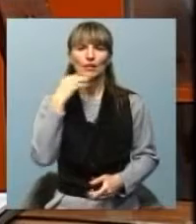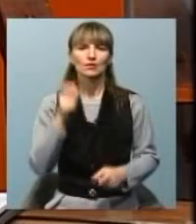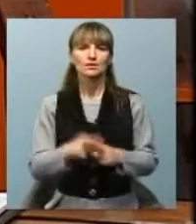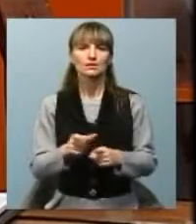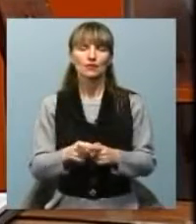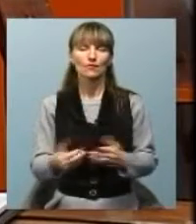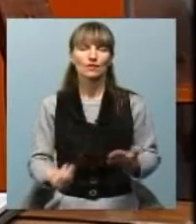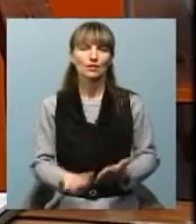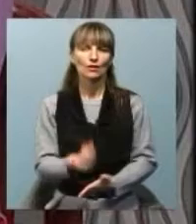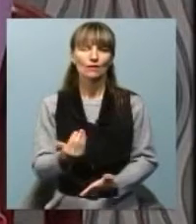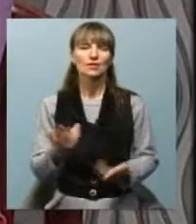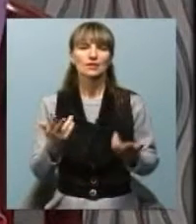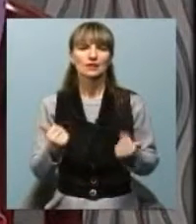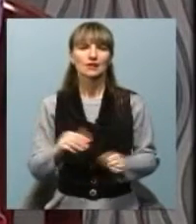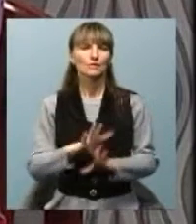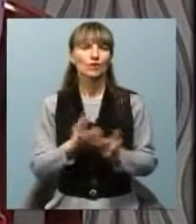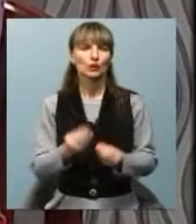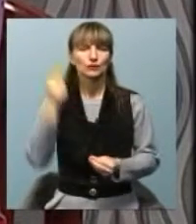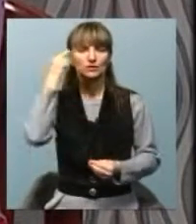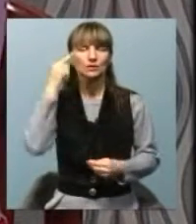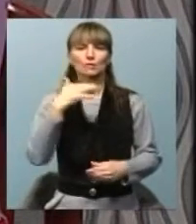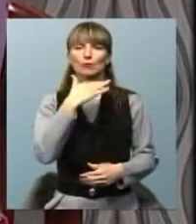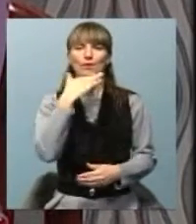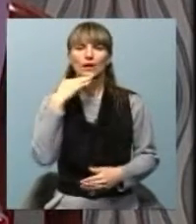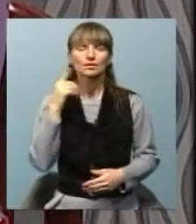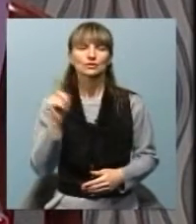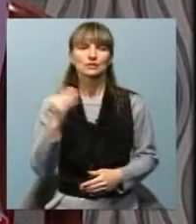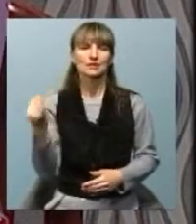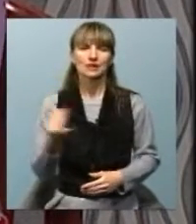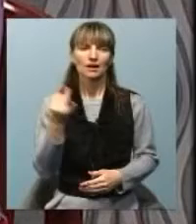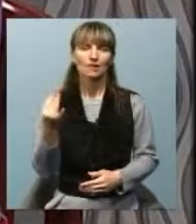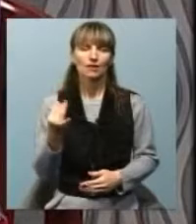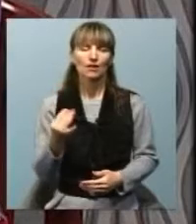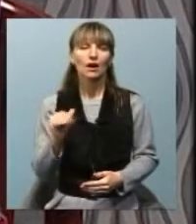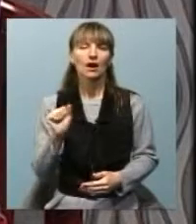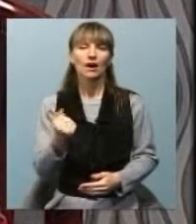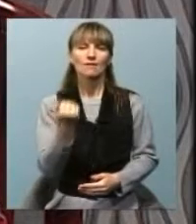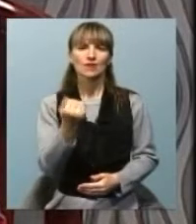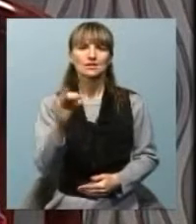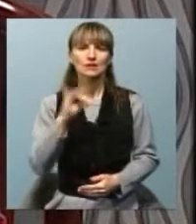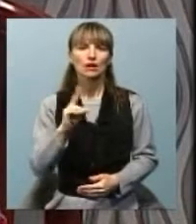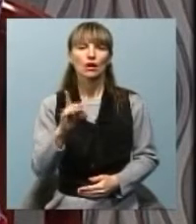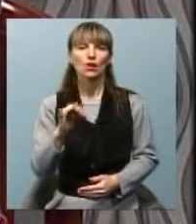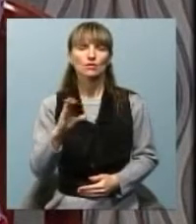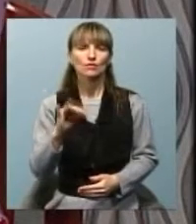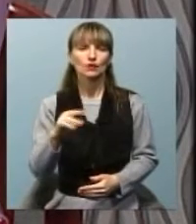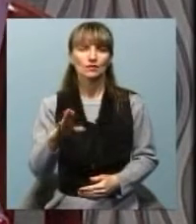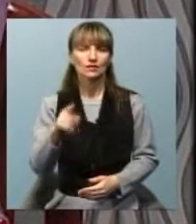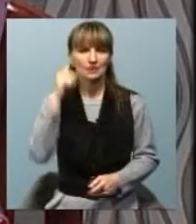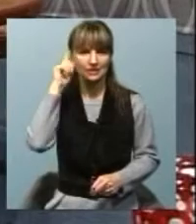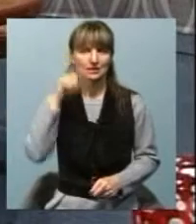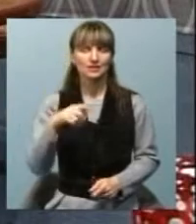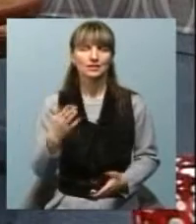слов нових. Так, і взагалі дізнатися дійсно таки дуже багато чого цікавого. Ну, а власне історія кросворду тобі якась відома,